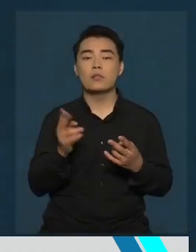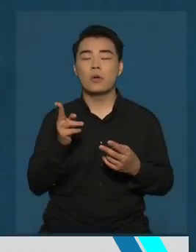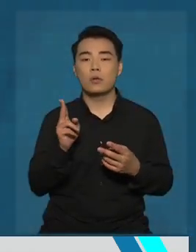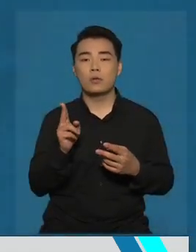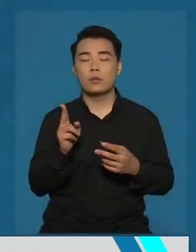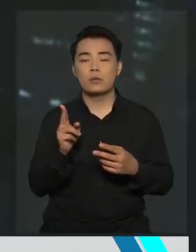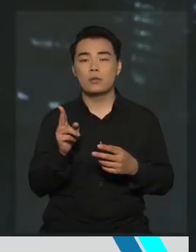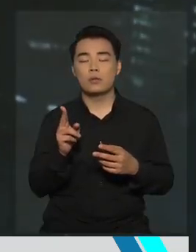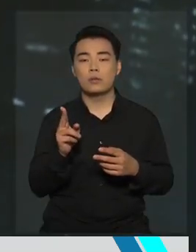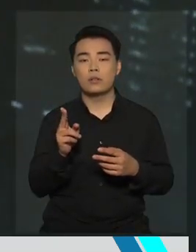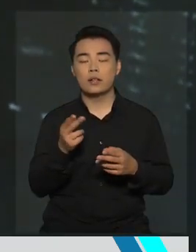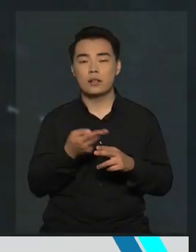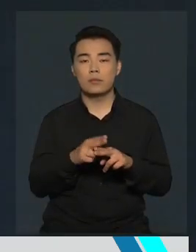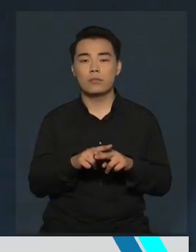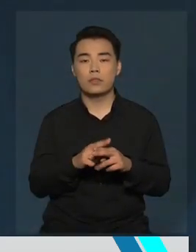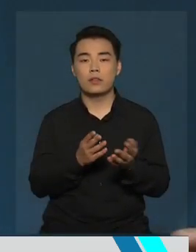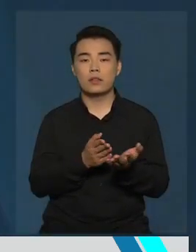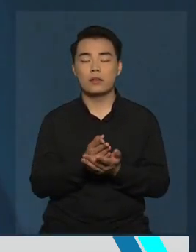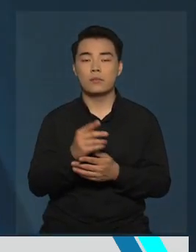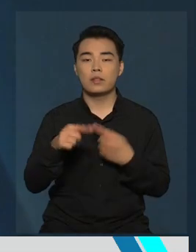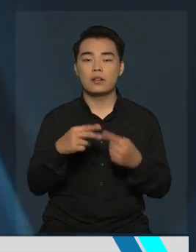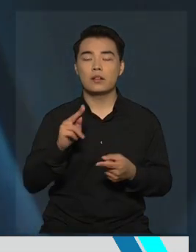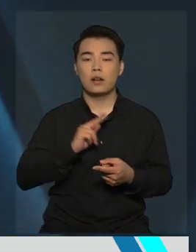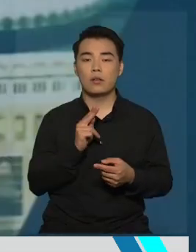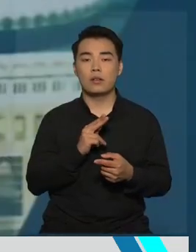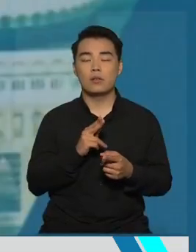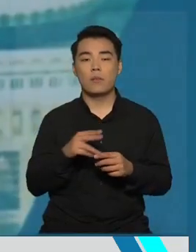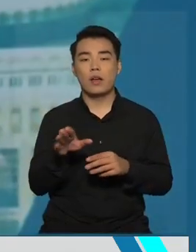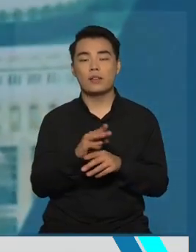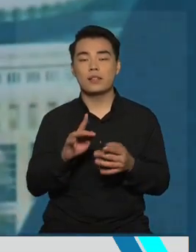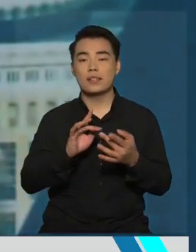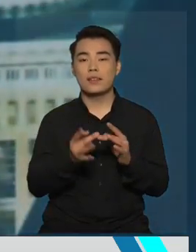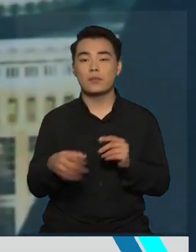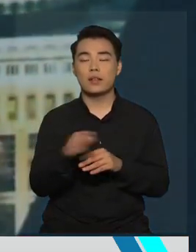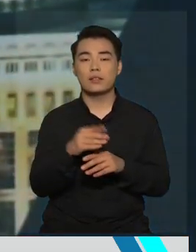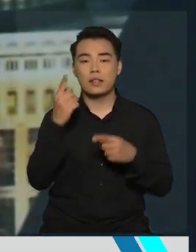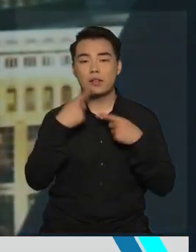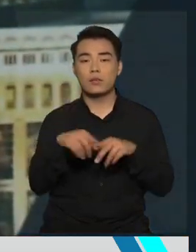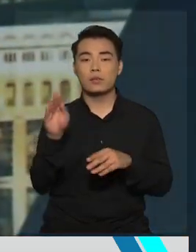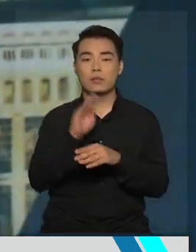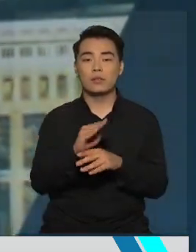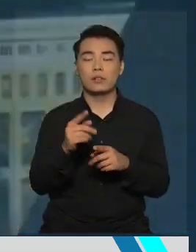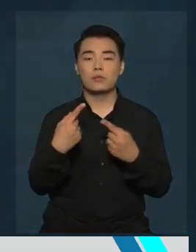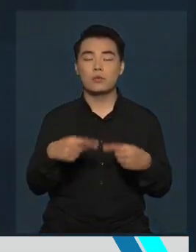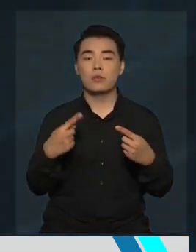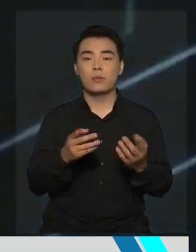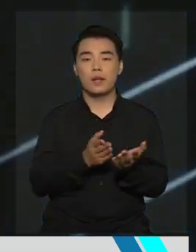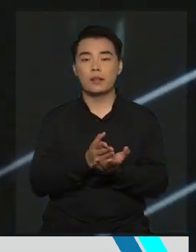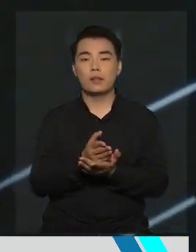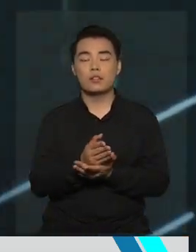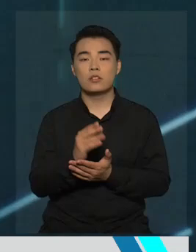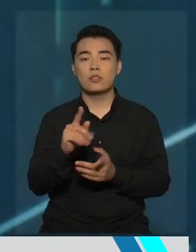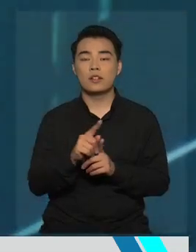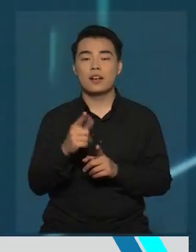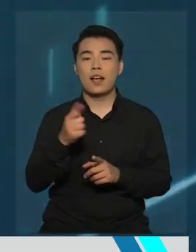значит, в той или иной отрасли действуют. Прежде чем цифровой инструмент ляжет на тот или иной процесс, или мы сейчас с оборотом сжиженного